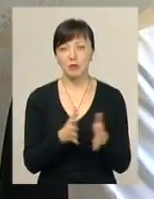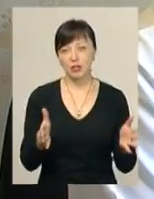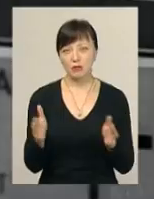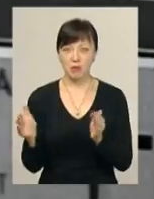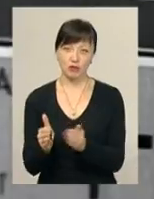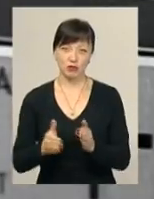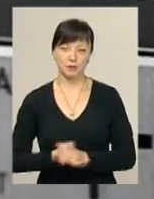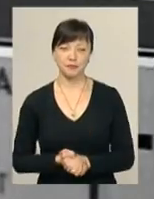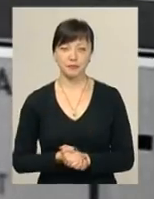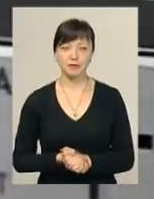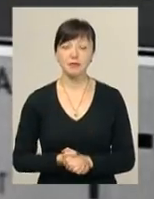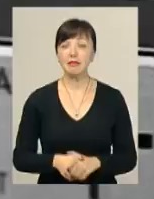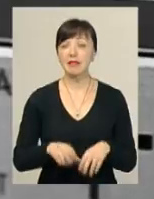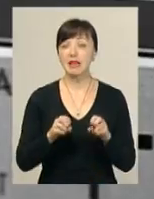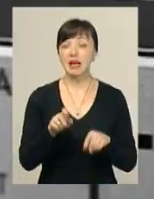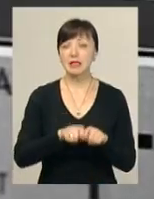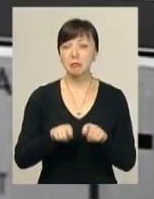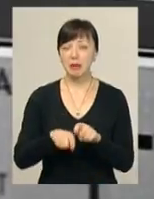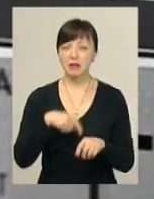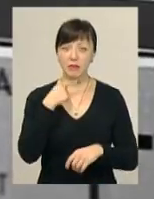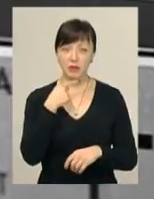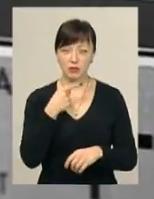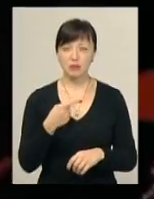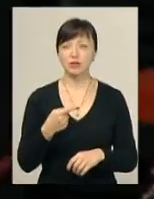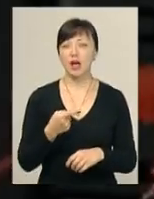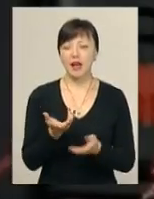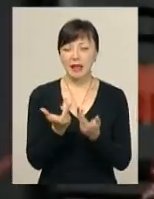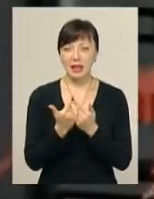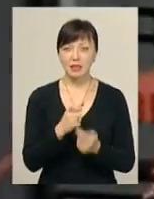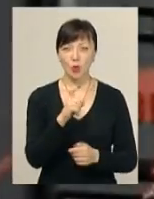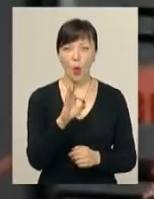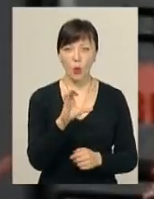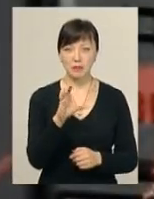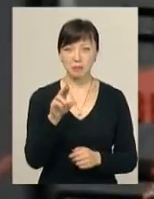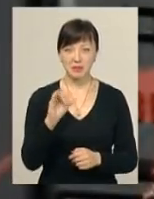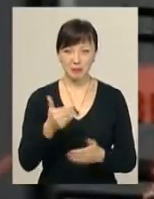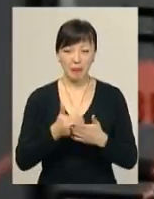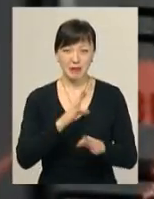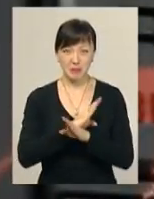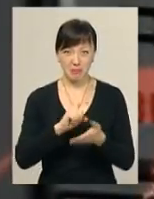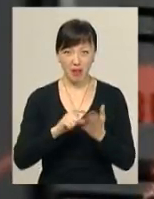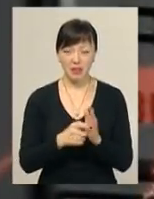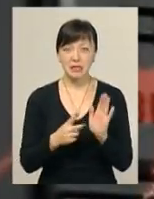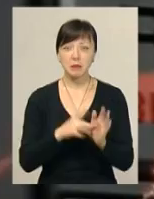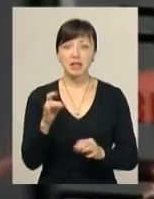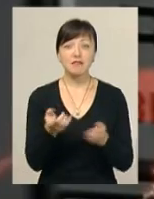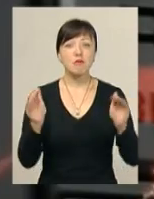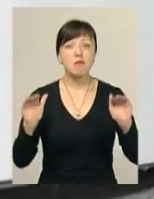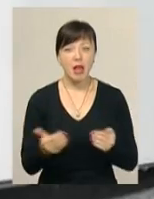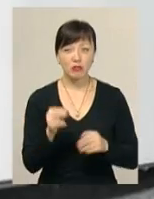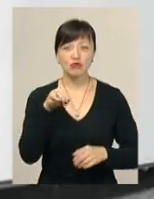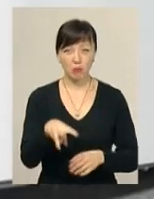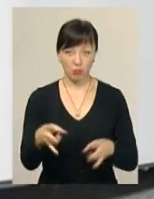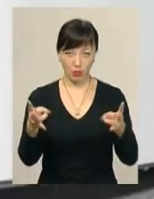бо менше. Експерти вважають, кількість хосписів в Україні та на Хмельниччині, зокрема, в сім разів менша від реальної потреби.